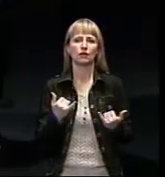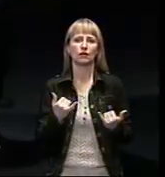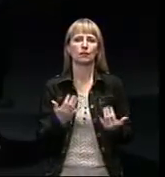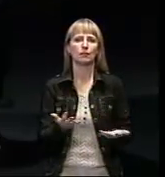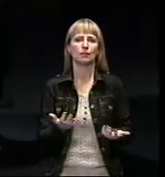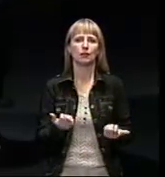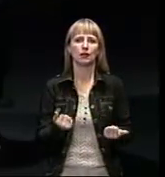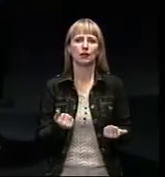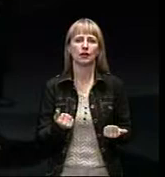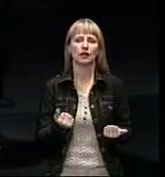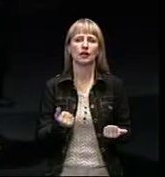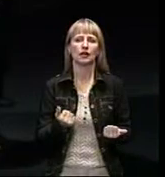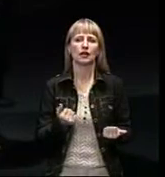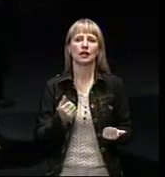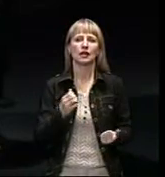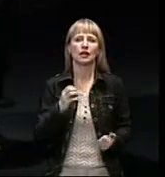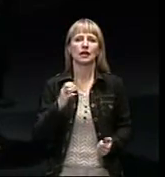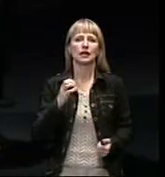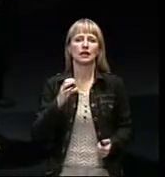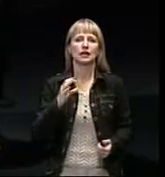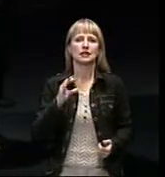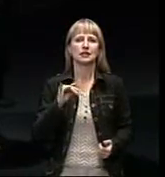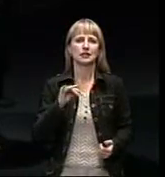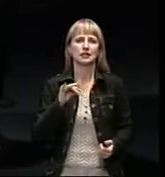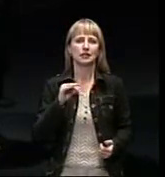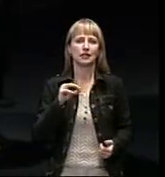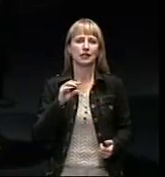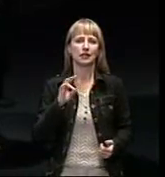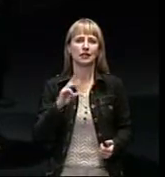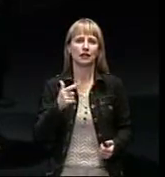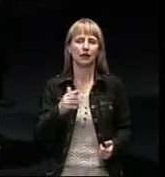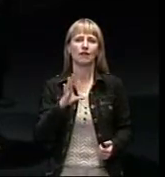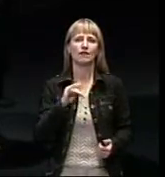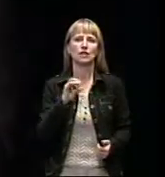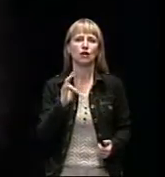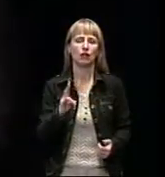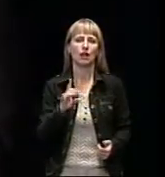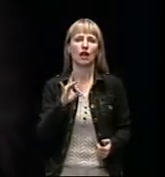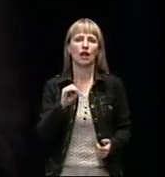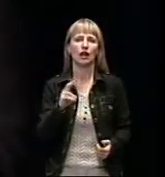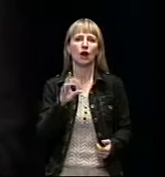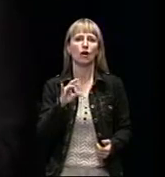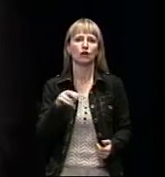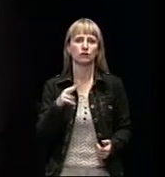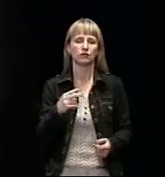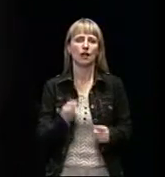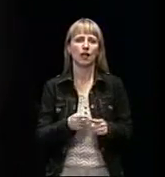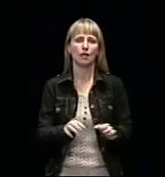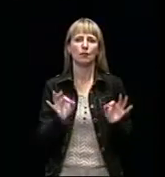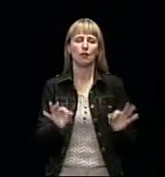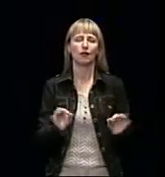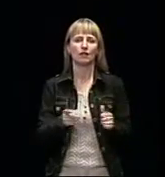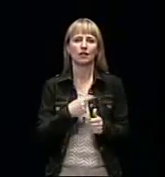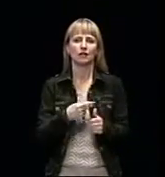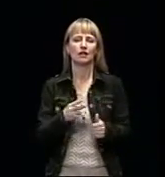прийнято, сінгер-сонрайтер. Тобто півун, придумувальщик пісен. От це самий правильний термін. А от для